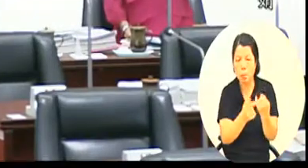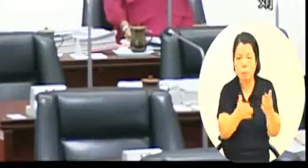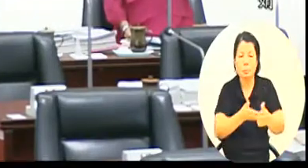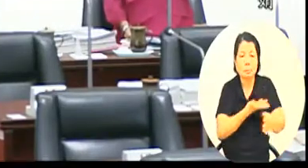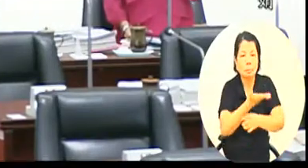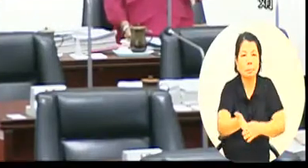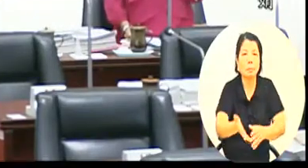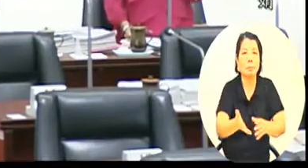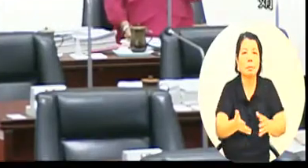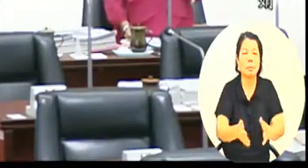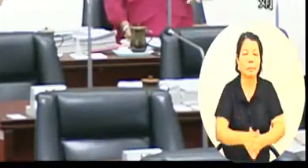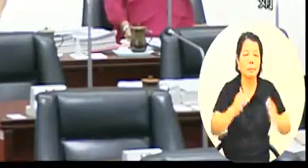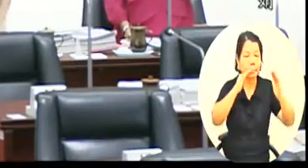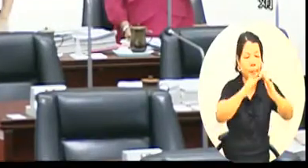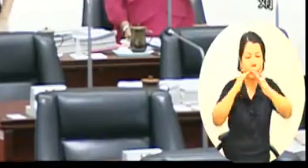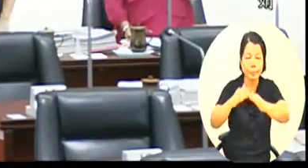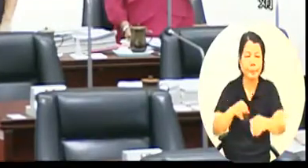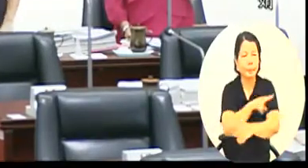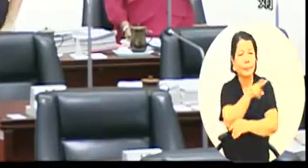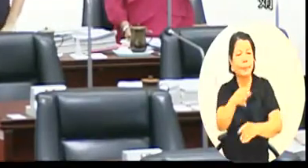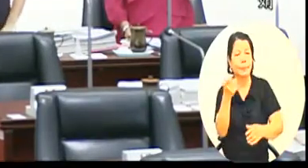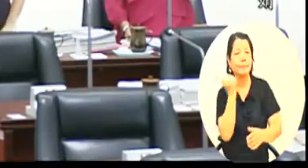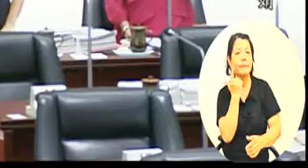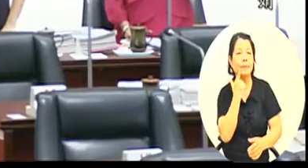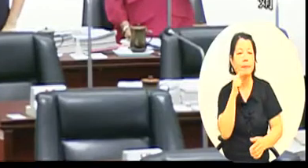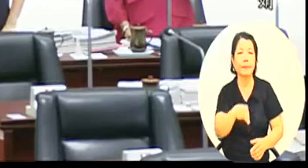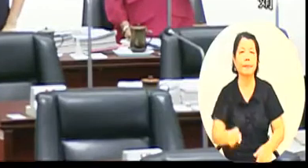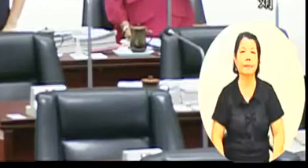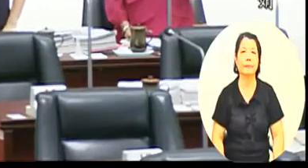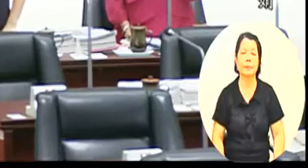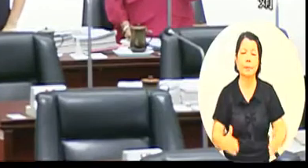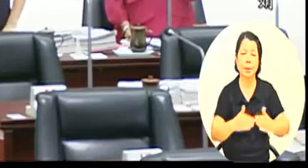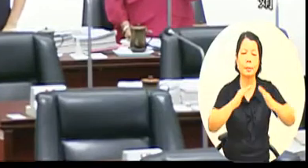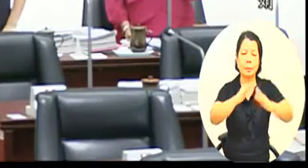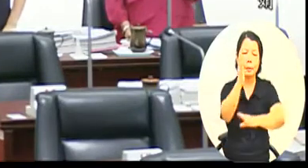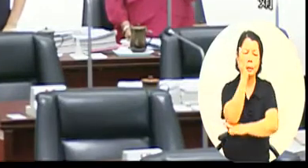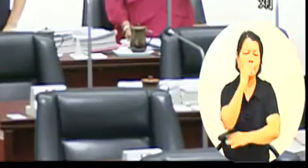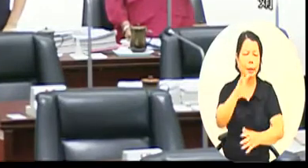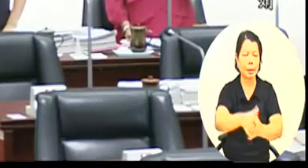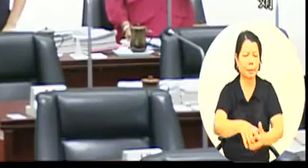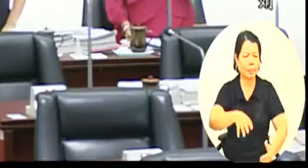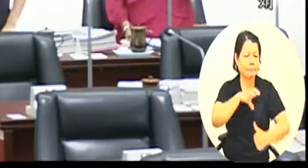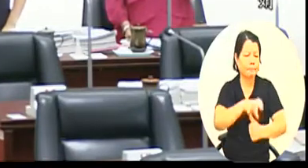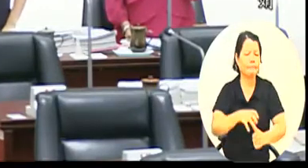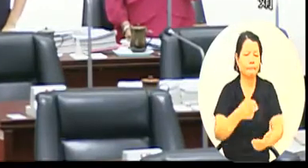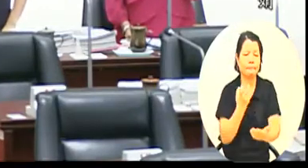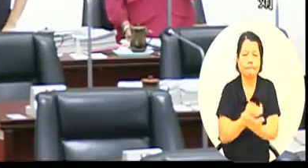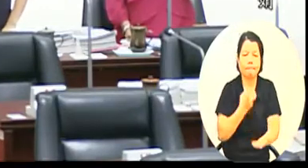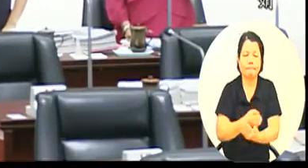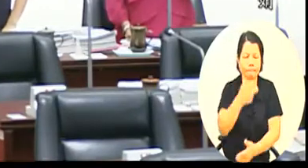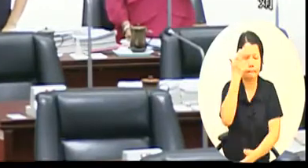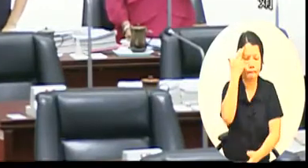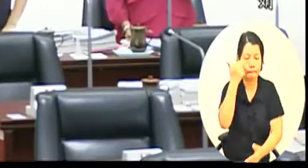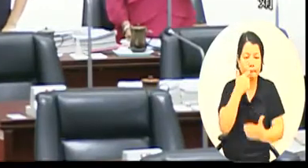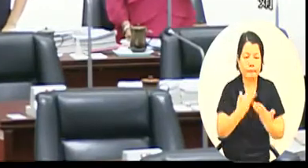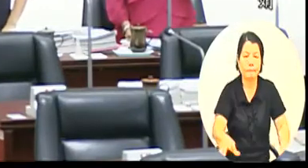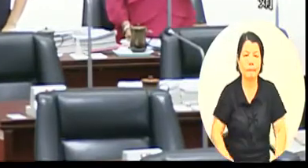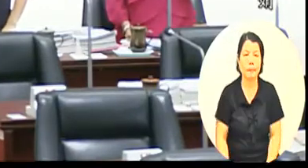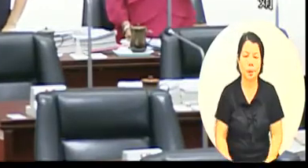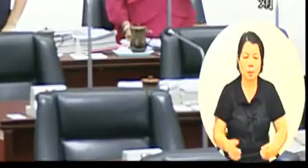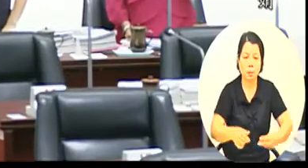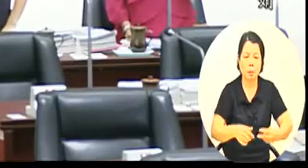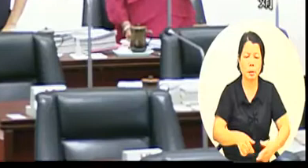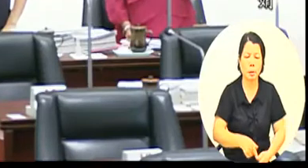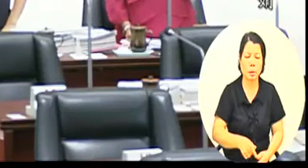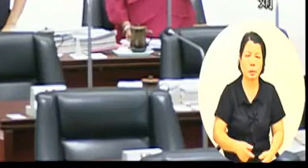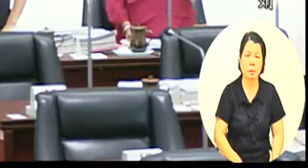市变得更漂亮。可是问题是因为你们限制的太过于严苛，所以造成了很多的